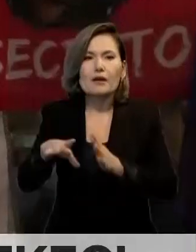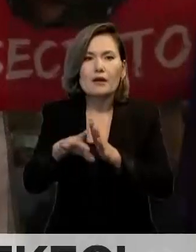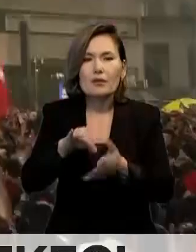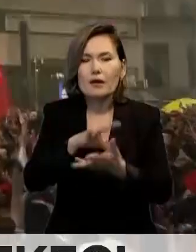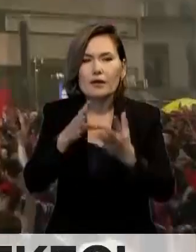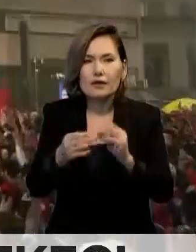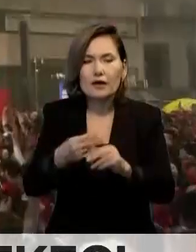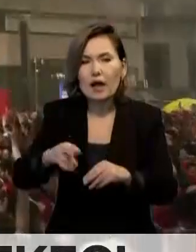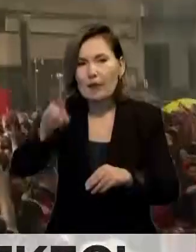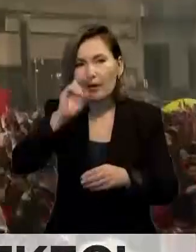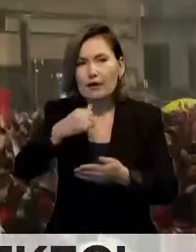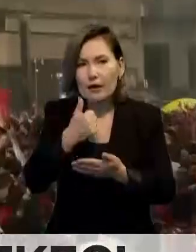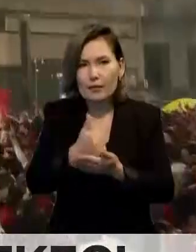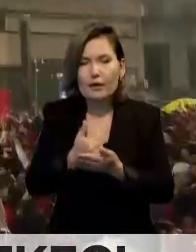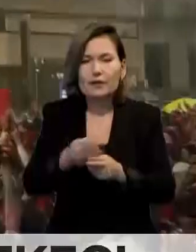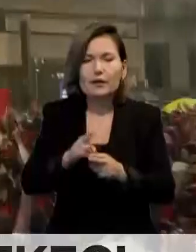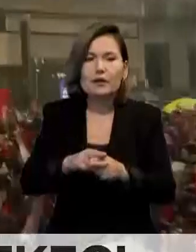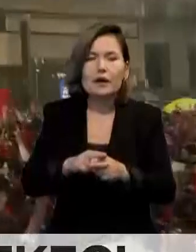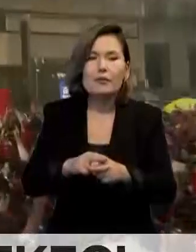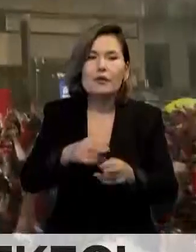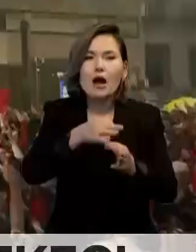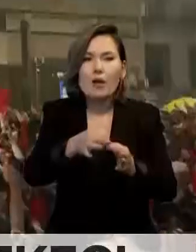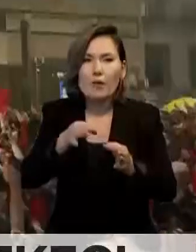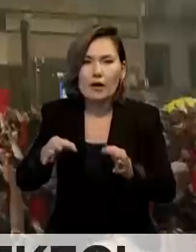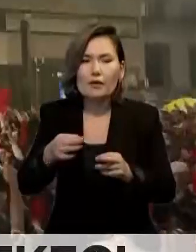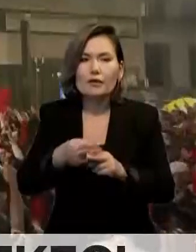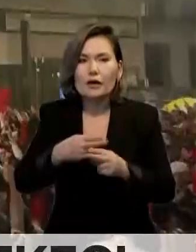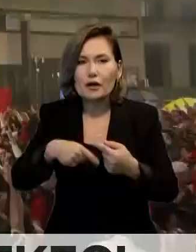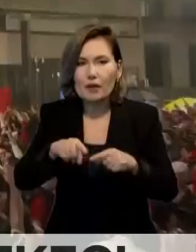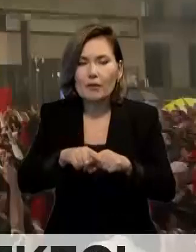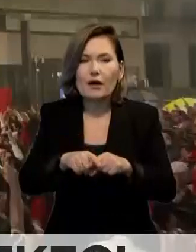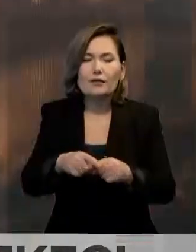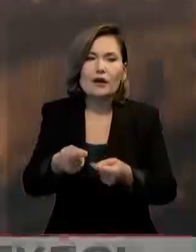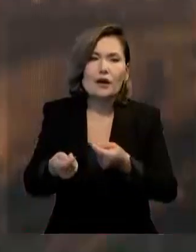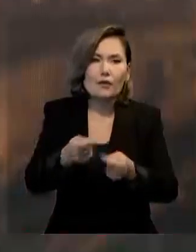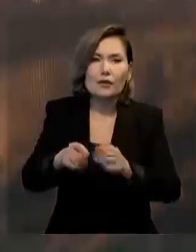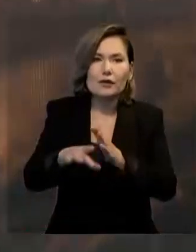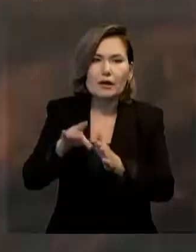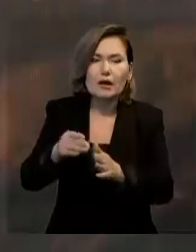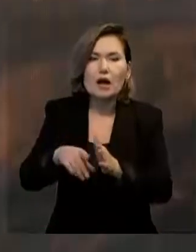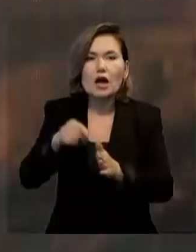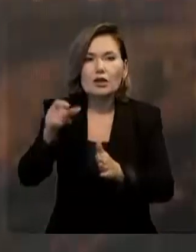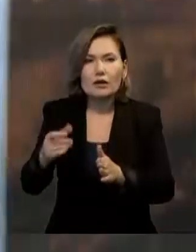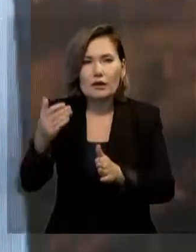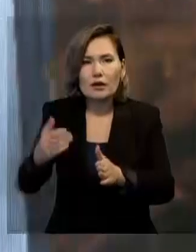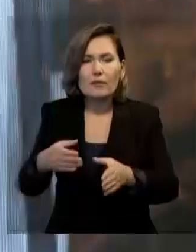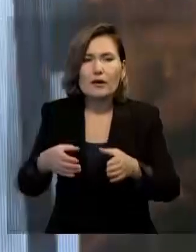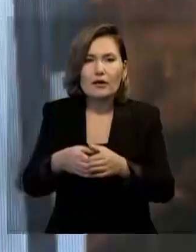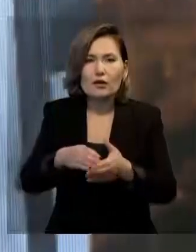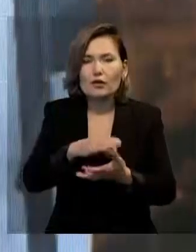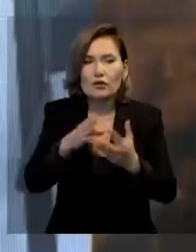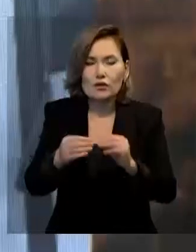қорытындысы тек мемлекет басшысына ғана емес, сондай-ақ штаттар мен федералды округтар губернаторларын анықтайды. Депутаттар палатасы мен федералдық